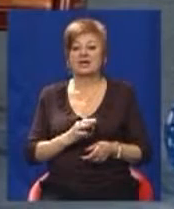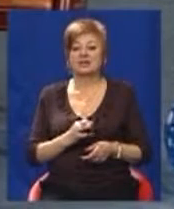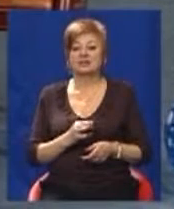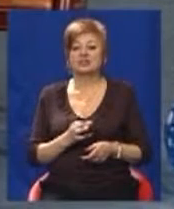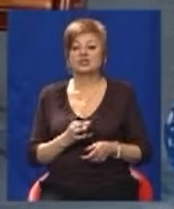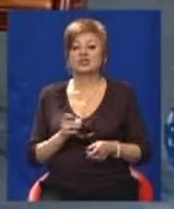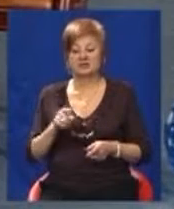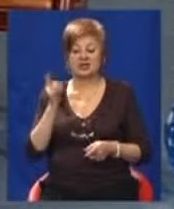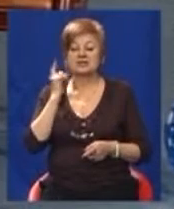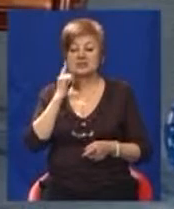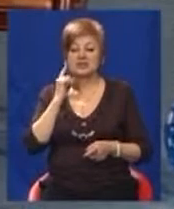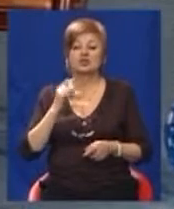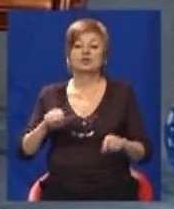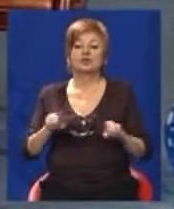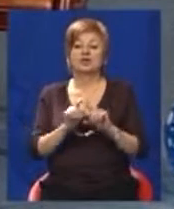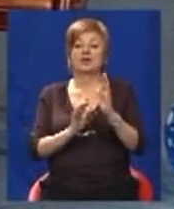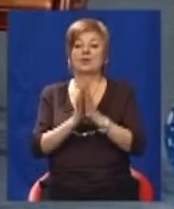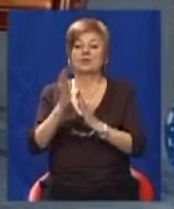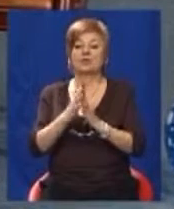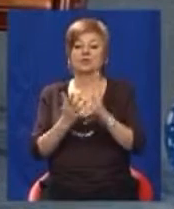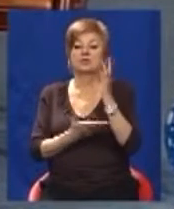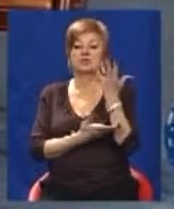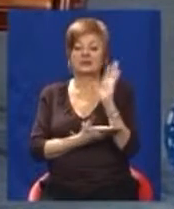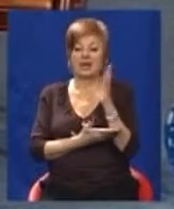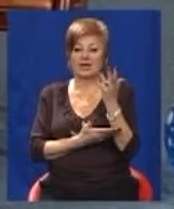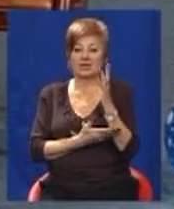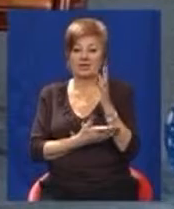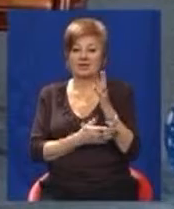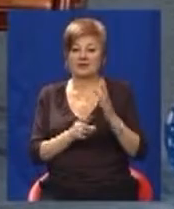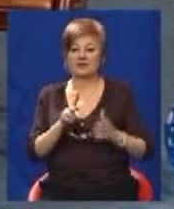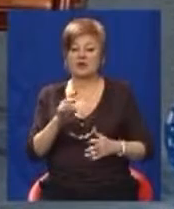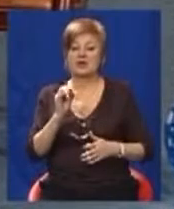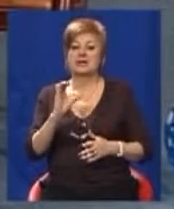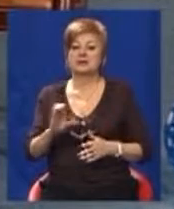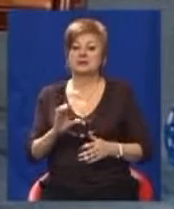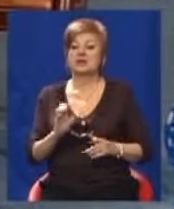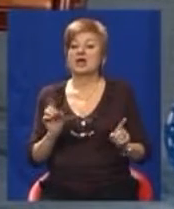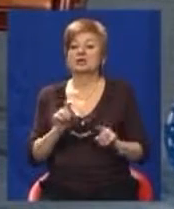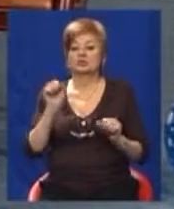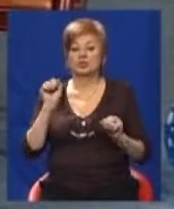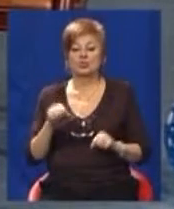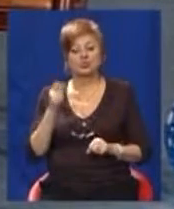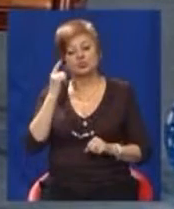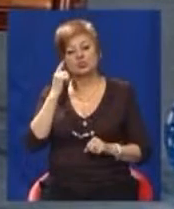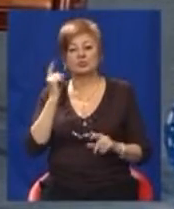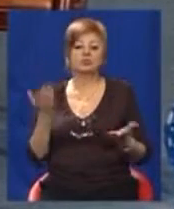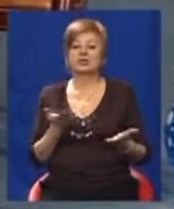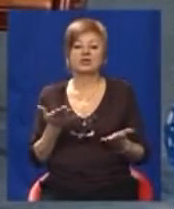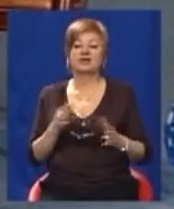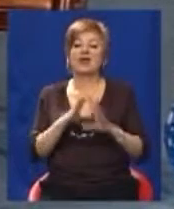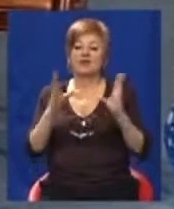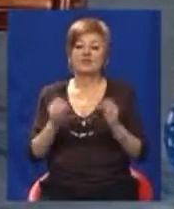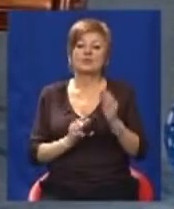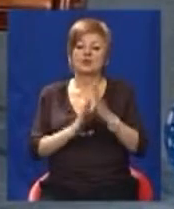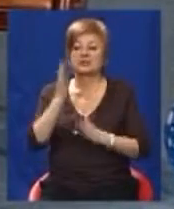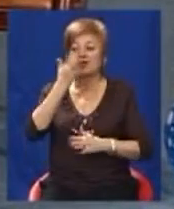от чи чула ти про такі рослини, як дерево-ліс? Ні, взагалі не слышала. А що ти можеш, як ти думаєш, де вони взагалі ростуть?